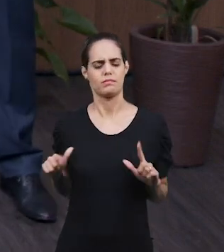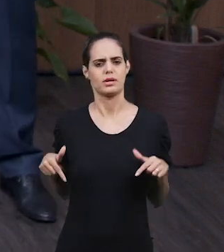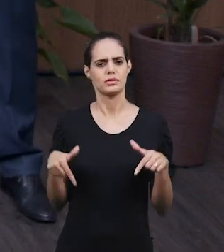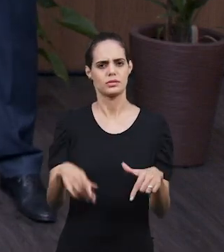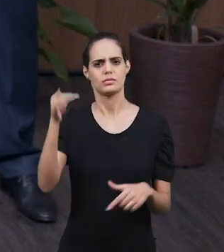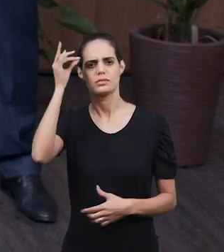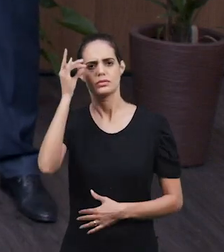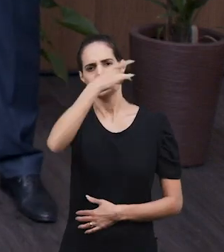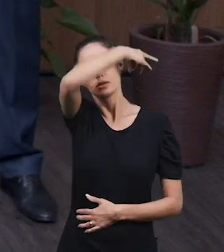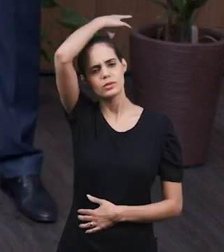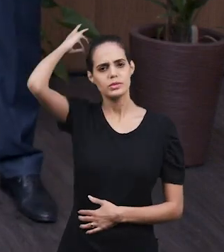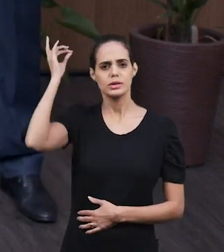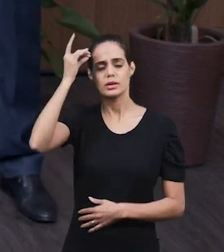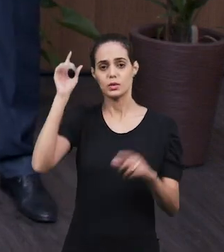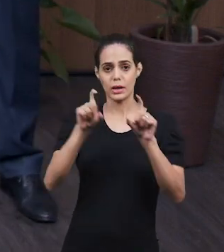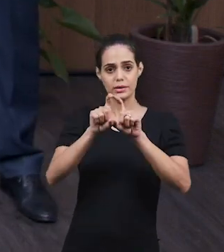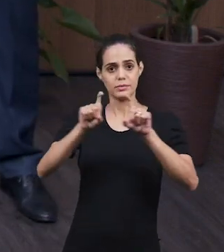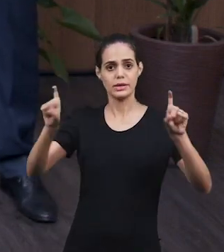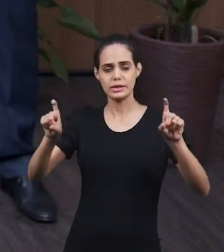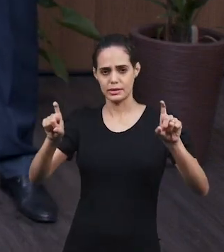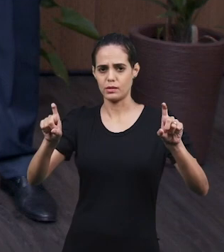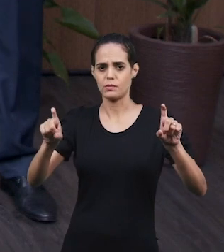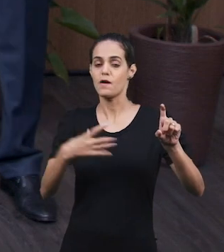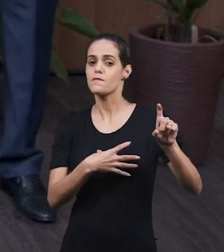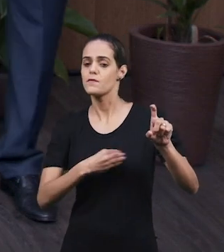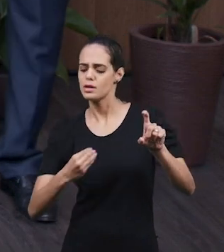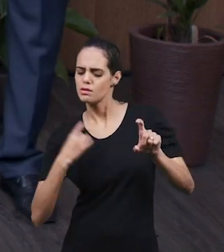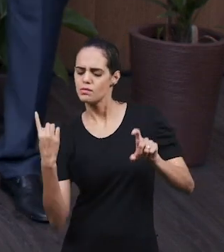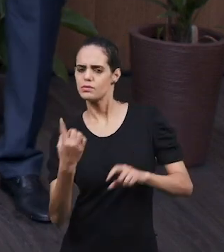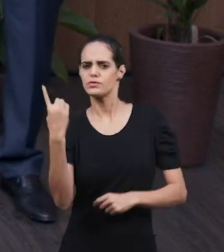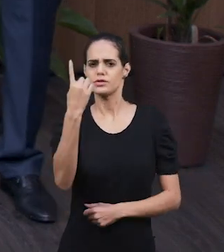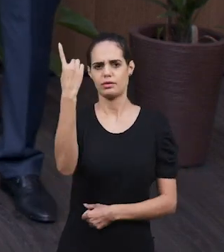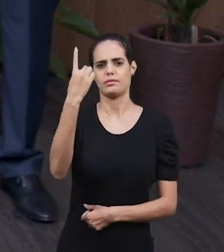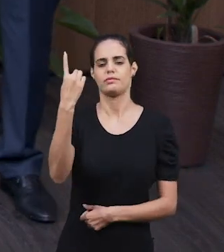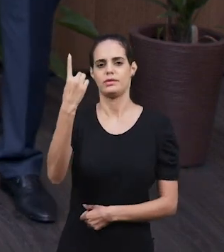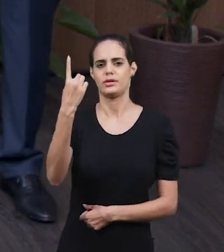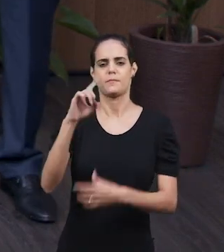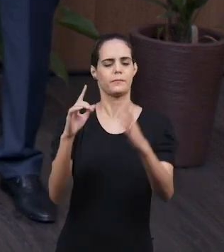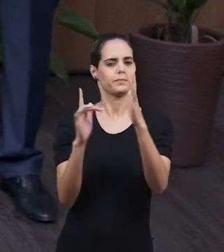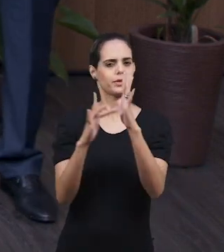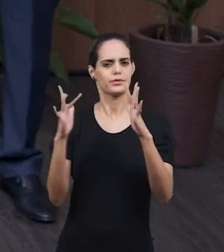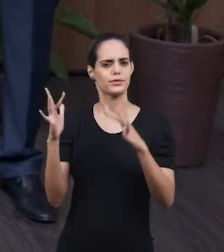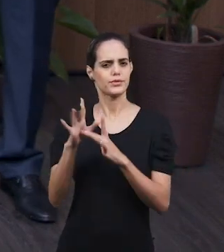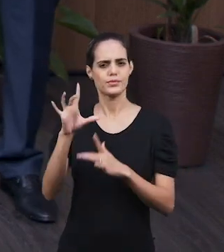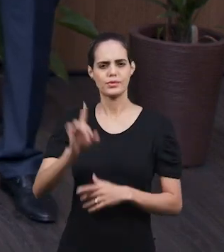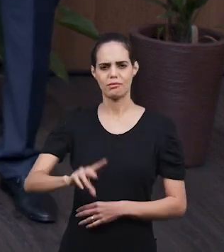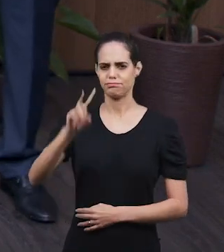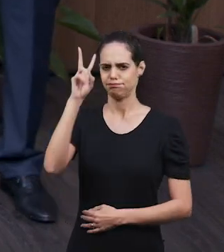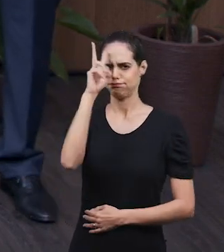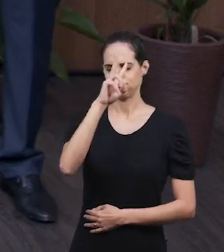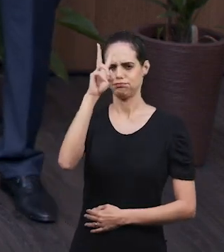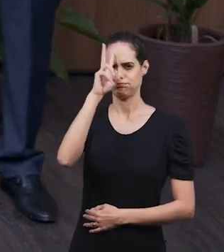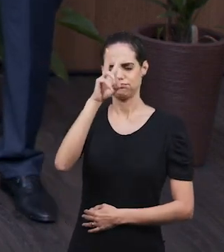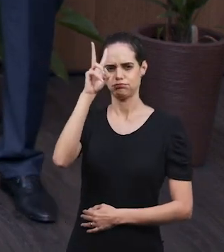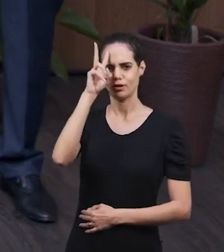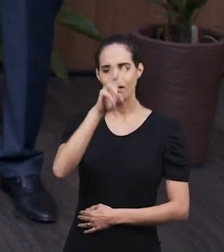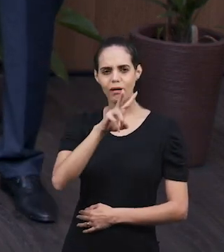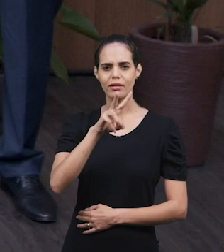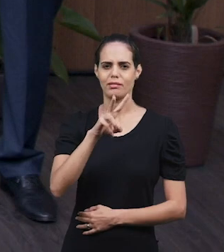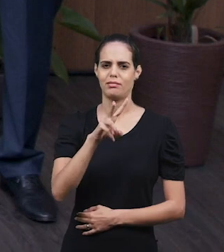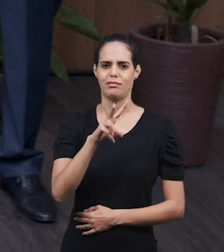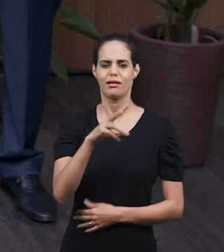L'expression de Bartimée, fils de David, n'a pas été sur un Jésus historique, le Jésus de